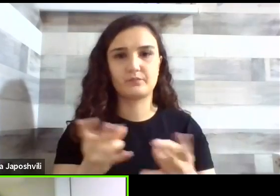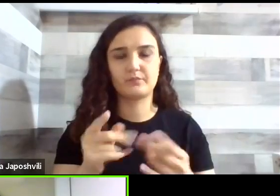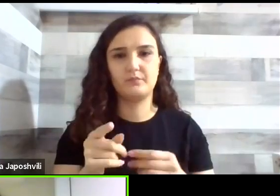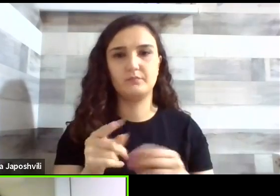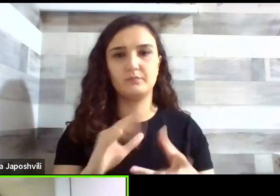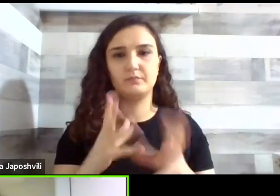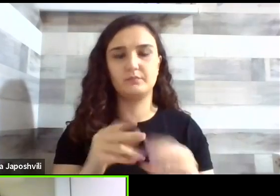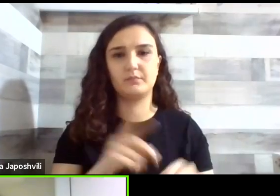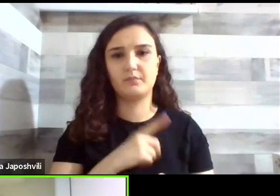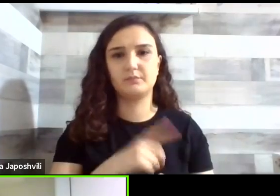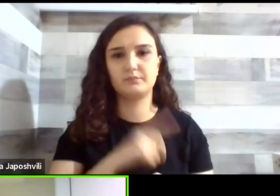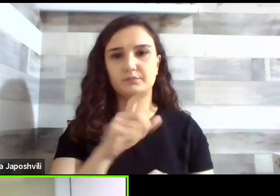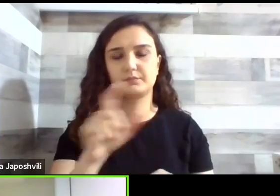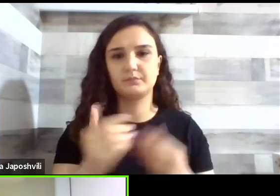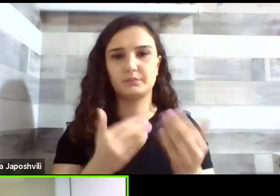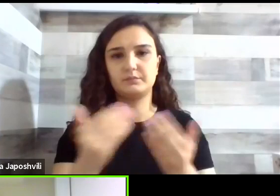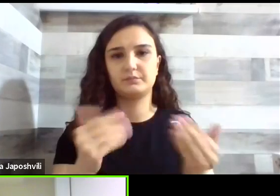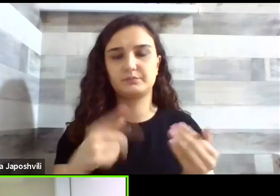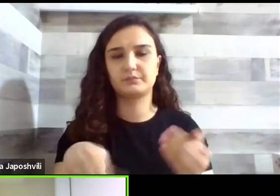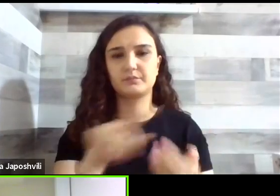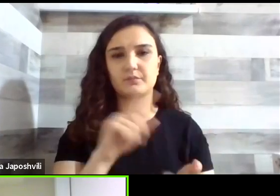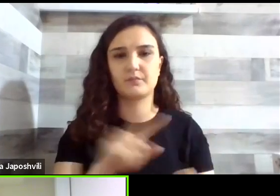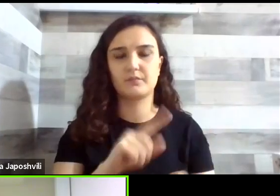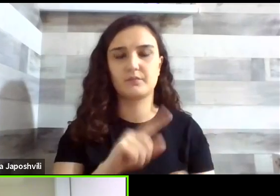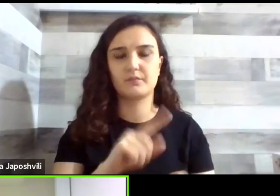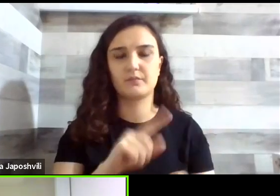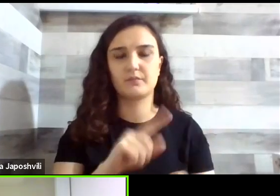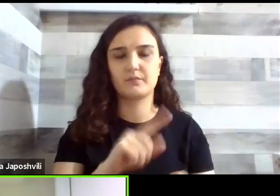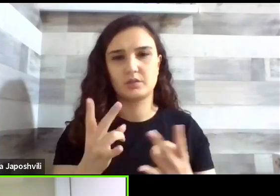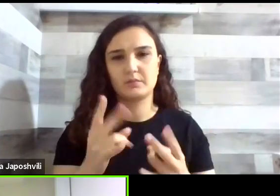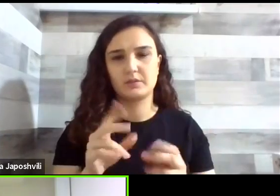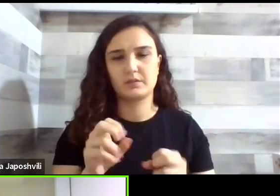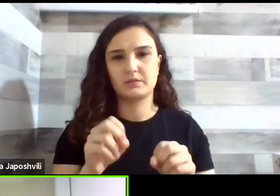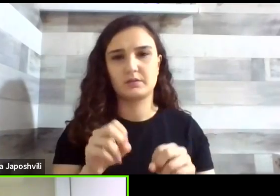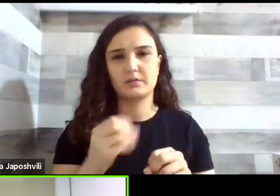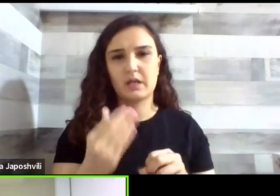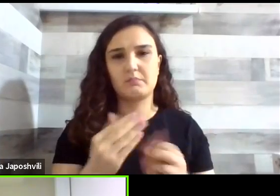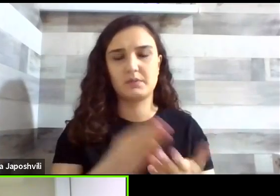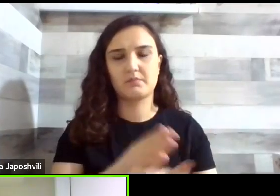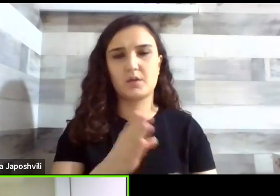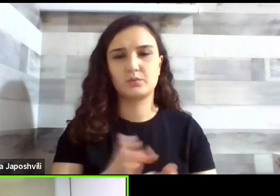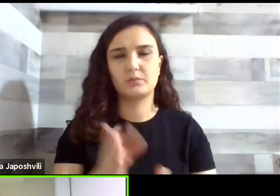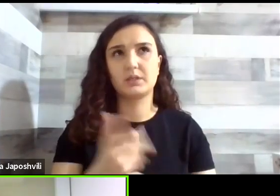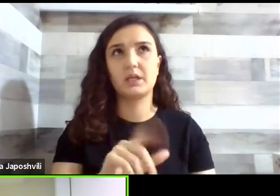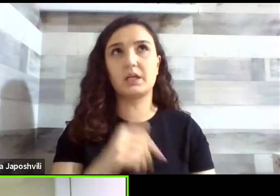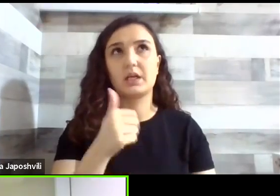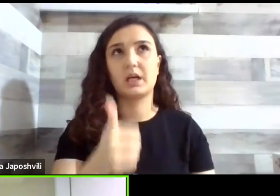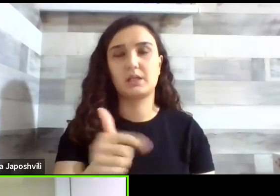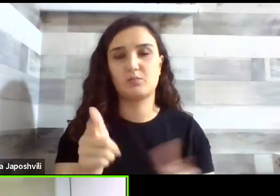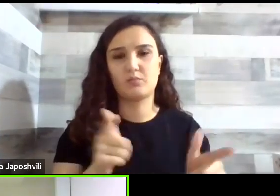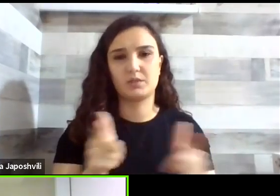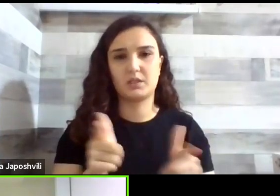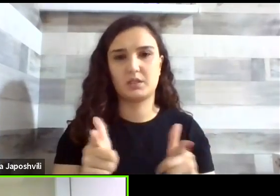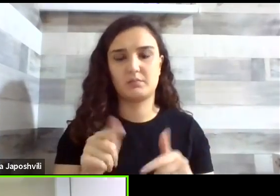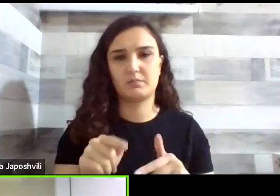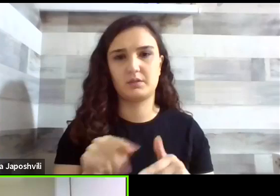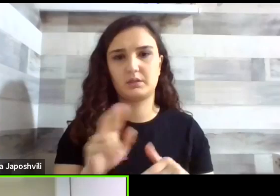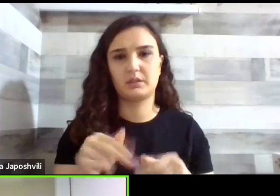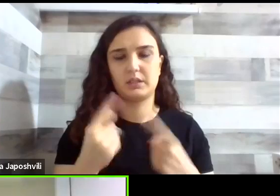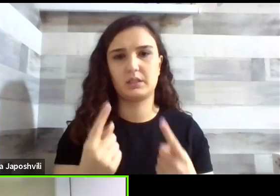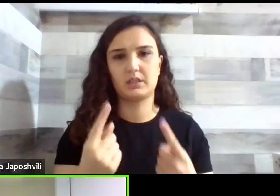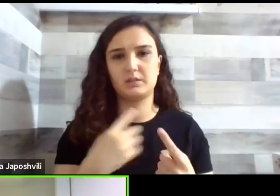უშუალოდ სპეციალისტების, რომელთ აუცილებლად ჭირდება სპეციფიკურად ამიმართულებით ძალიან კარგი მომზადება და